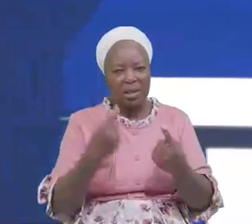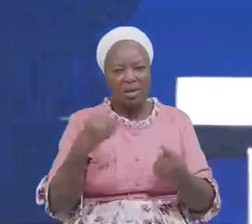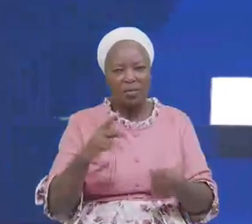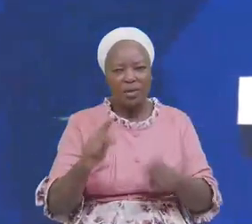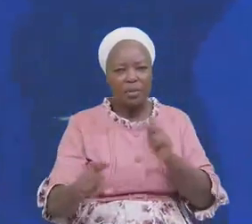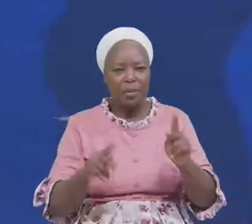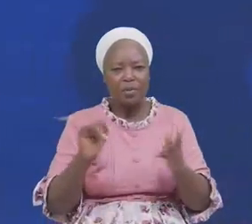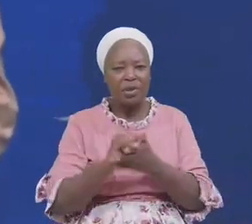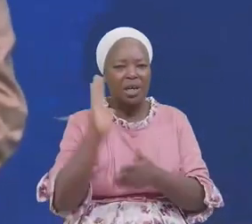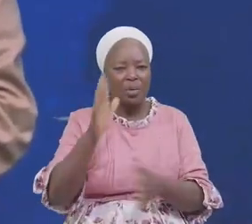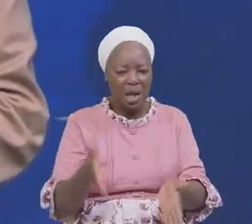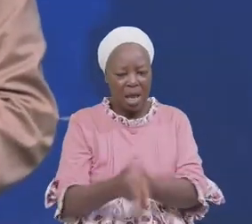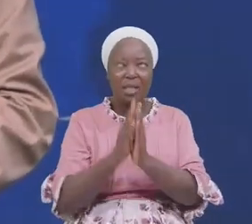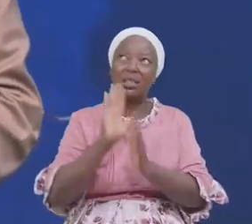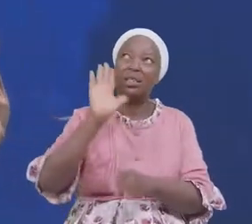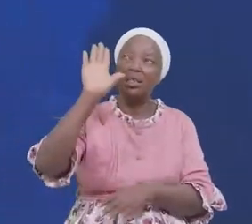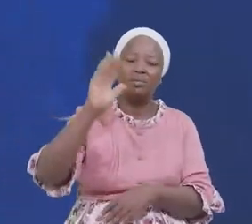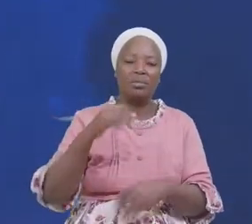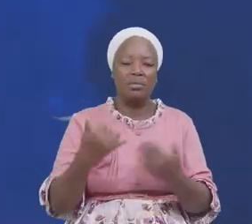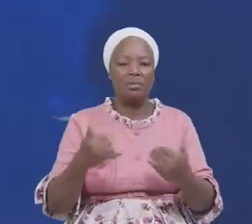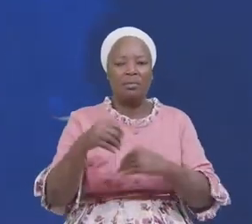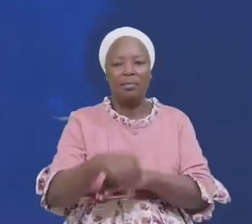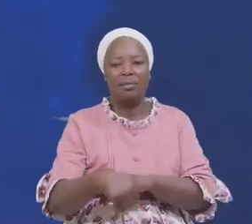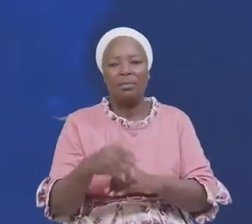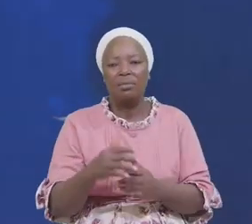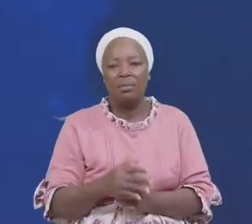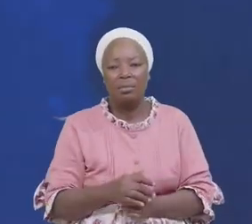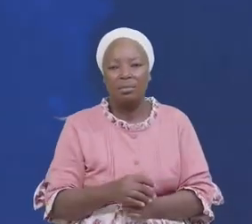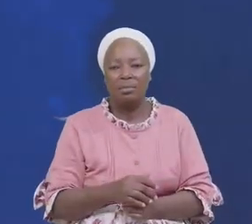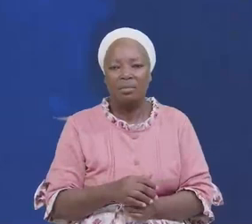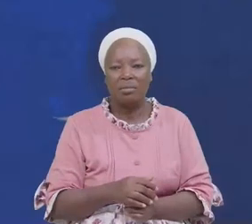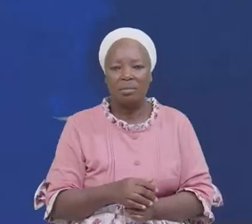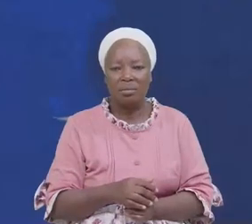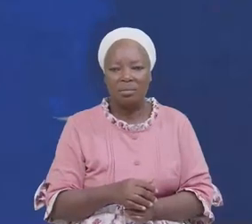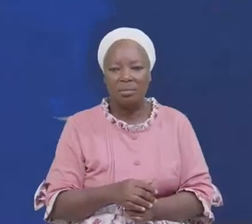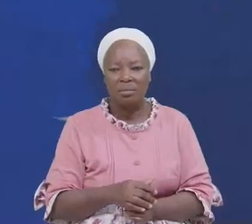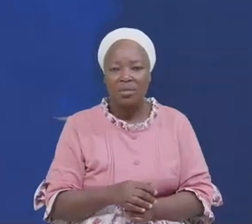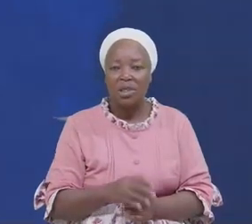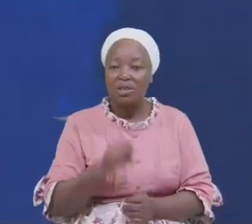Le Seigneur veut guérir et pardonner les péchés de ceux-là qui demandent ce soir.